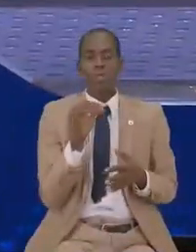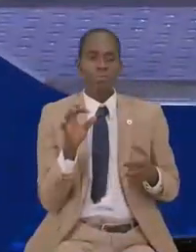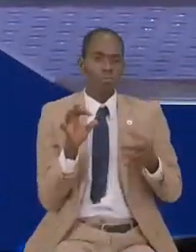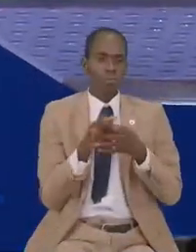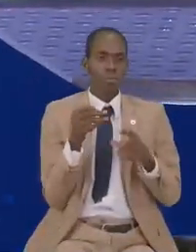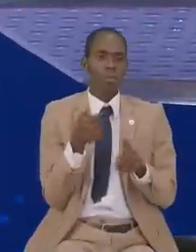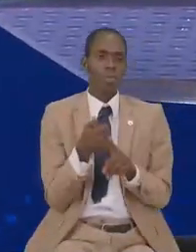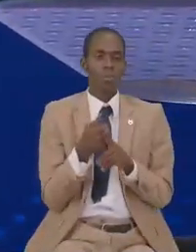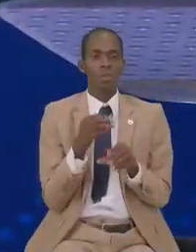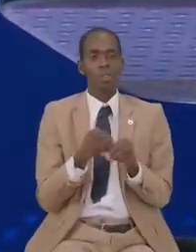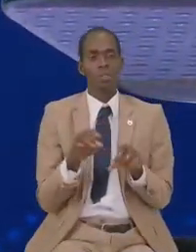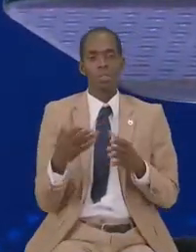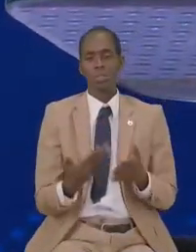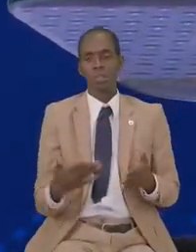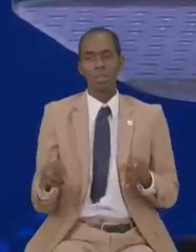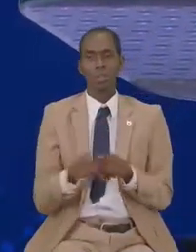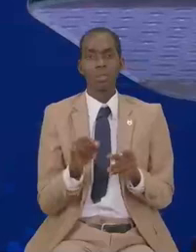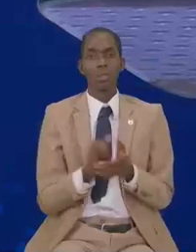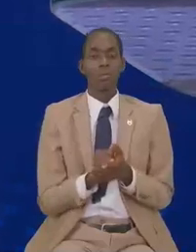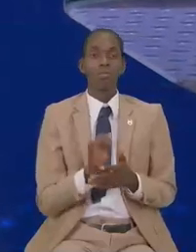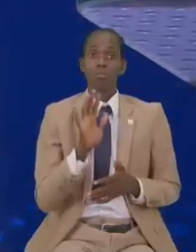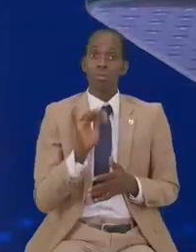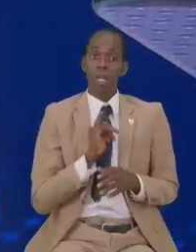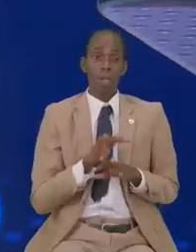dire que, et d'accord, je ne vais pas faire cela.